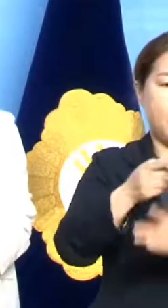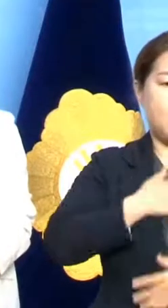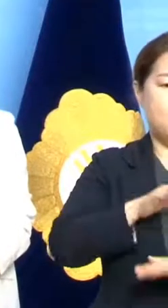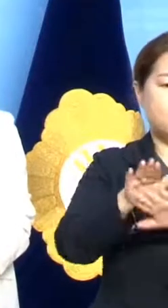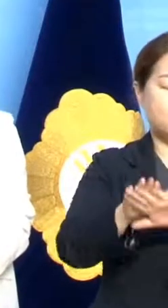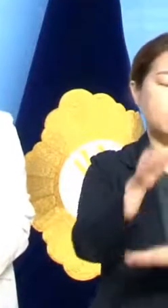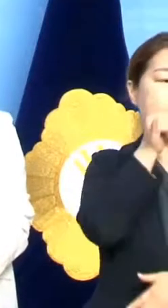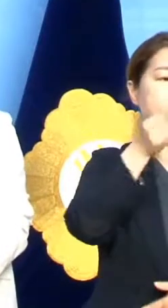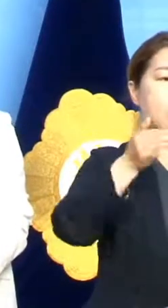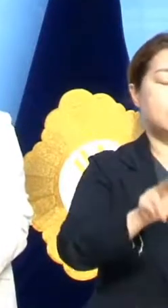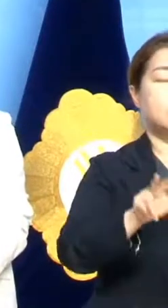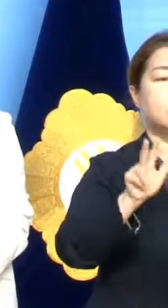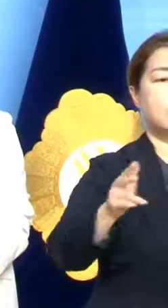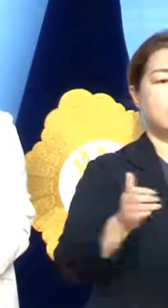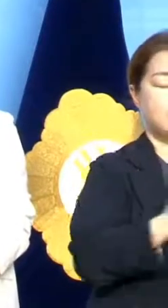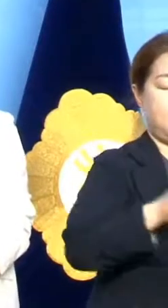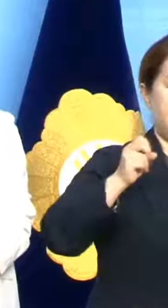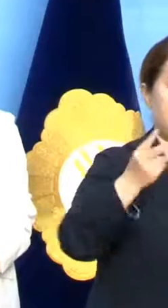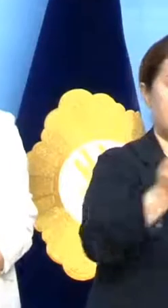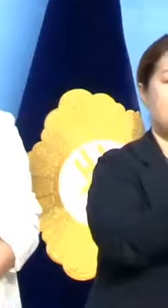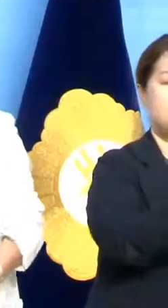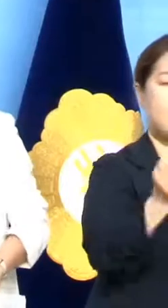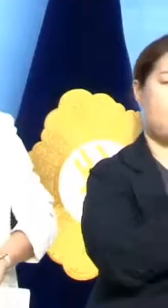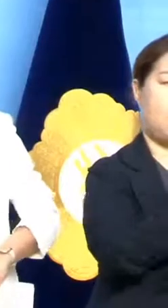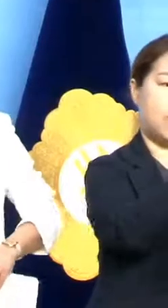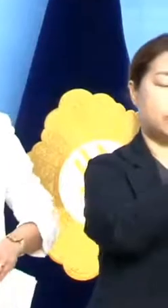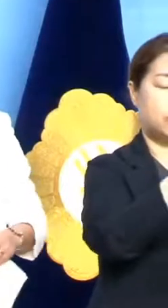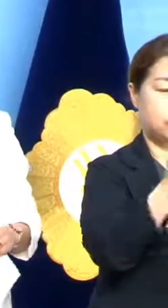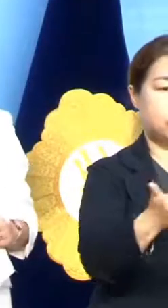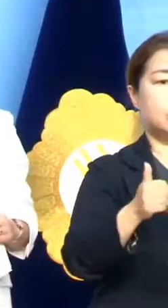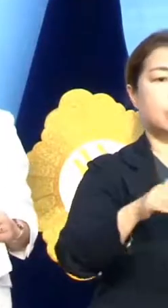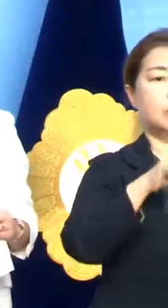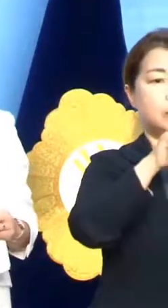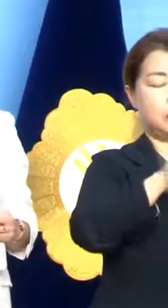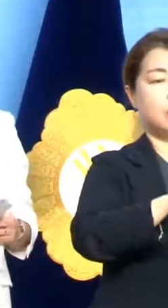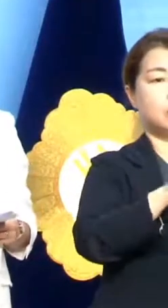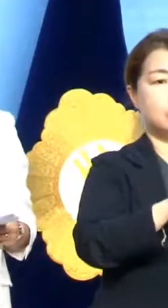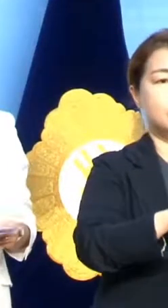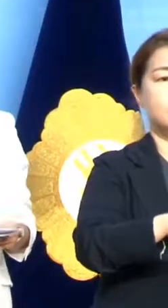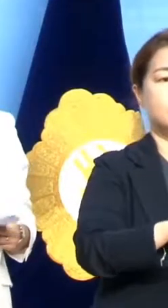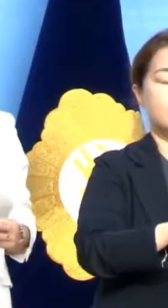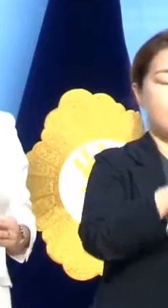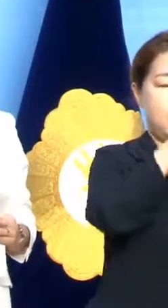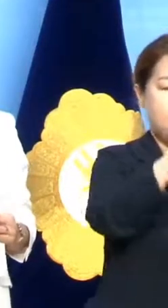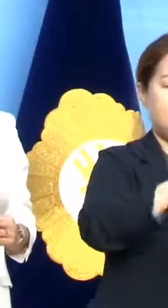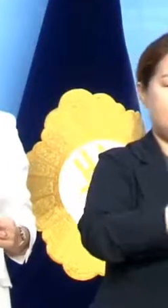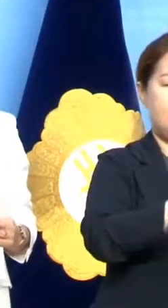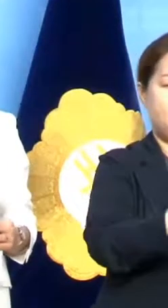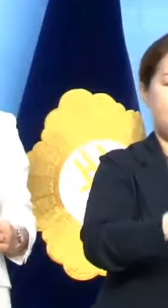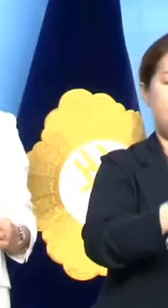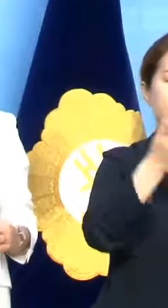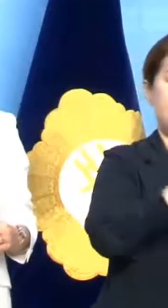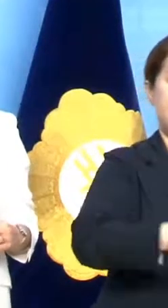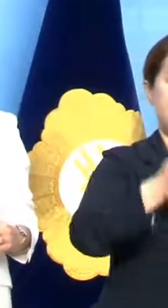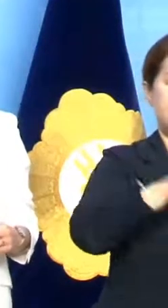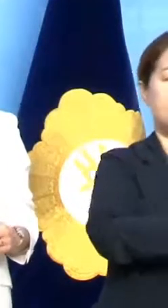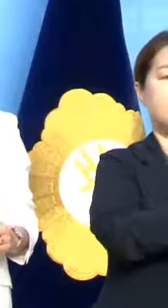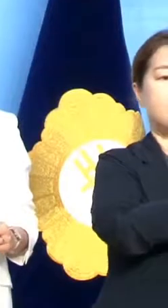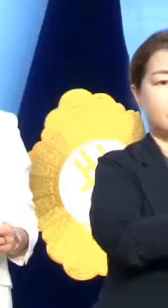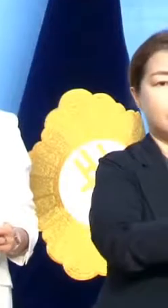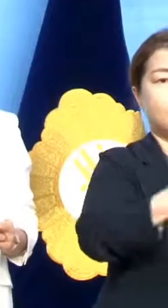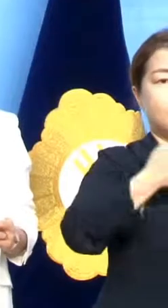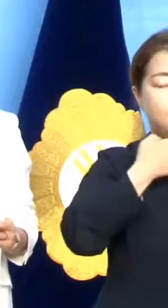불구하고 현재까지 택배 노동자 들의 바로 과로사 사망 사고의 때에 한 번도 통계를 공개하거나